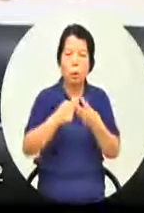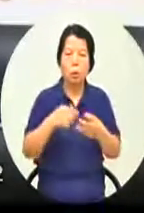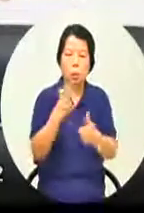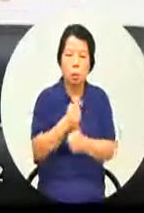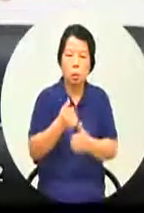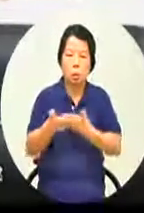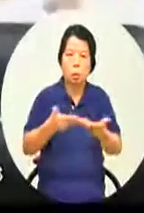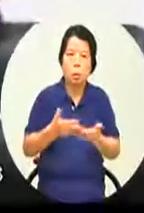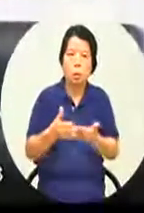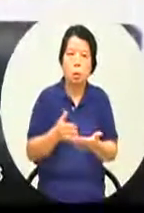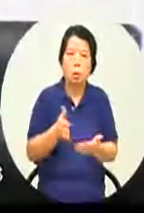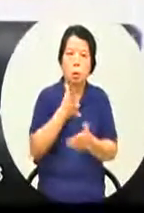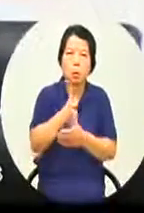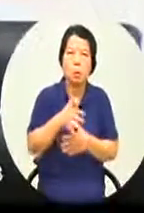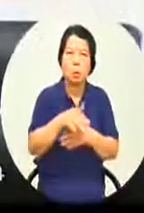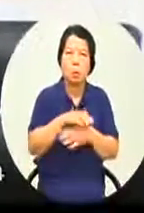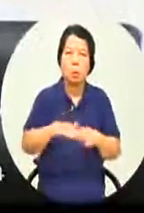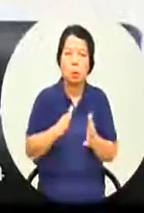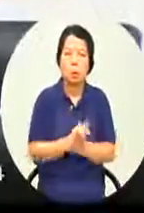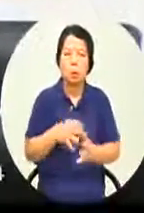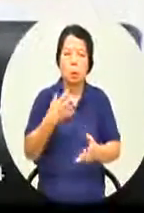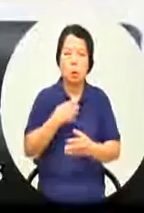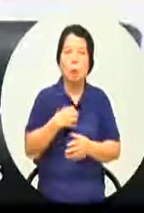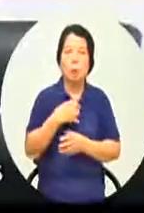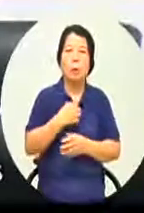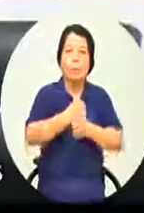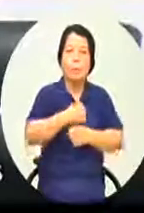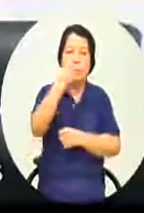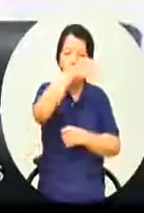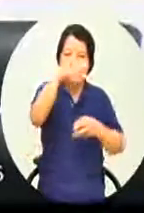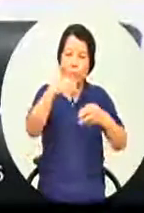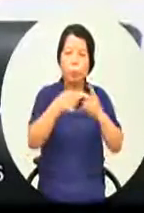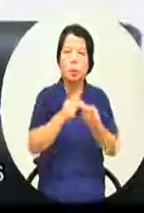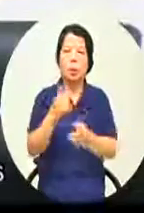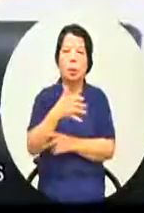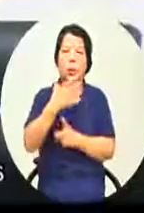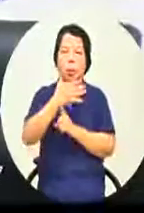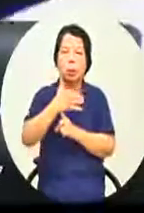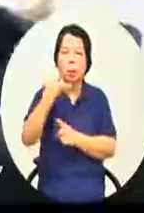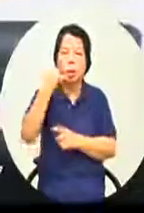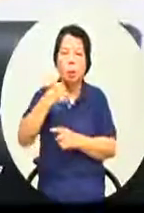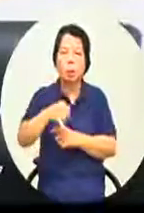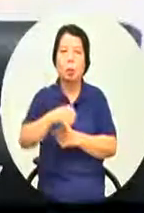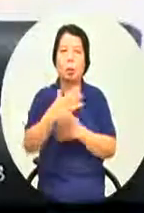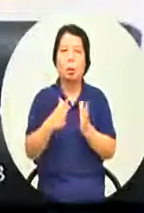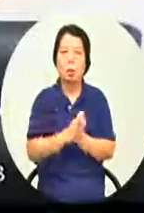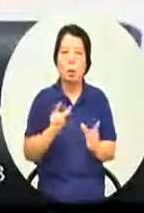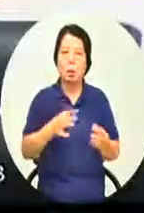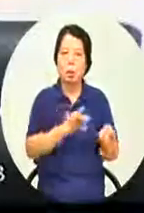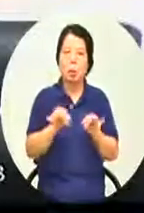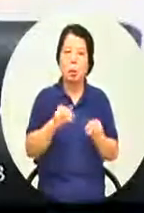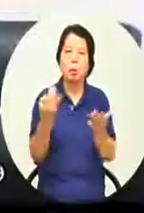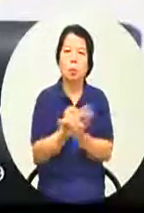目前在旗津或是哈马星这边在等待渡轮的时候，它的腹地是不够大的，那么你们也承诺